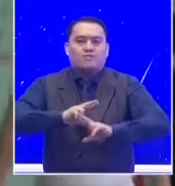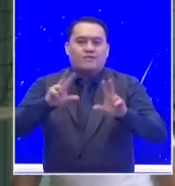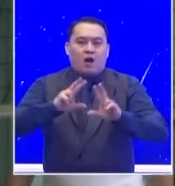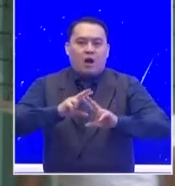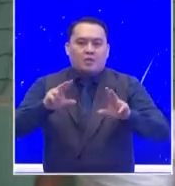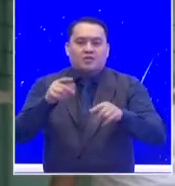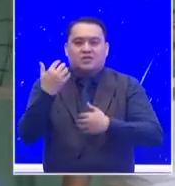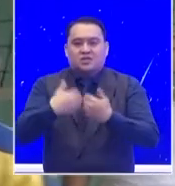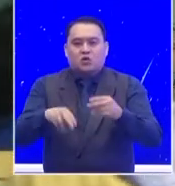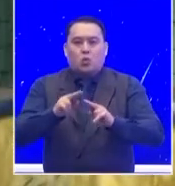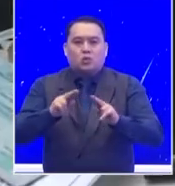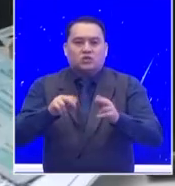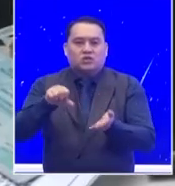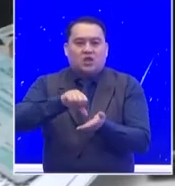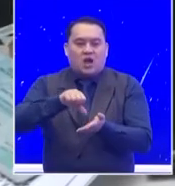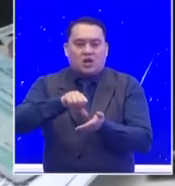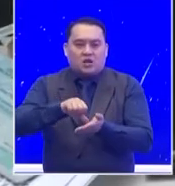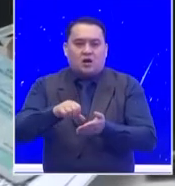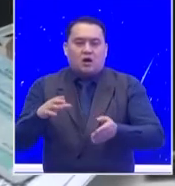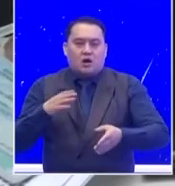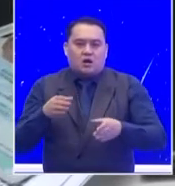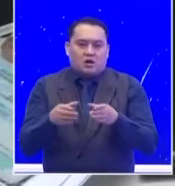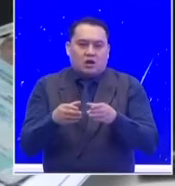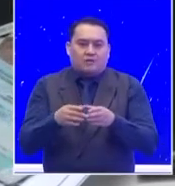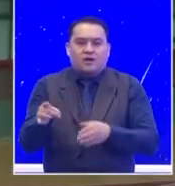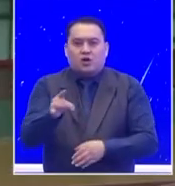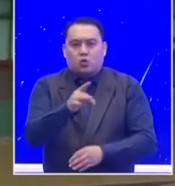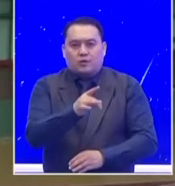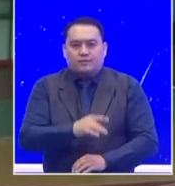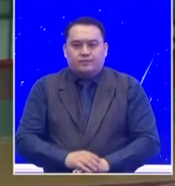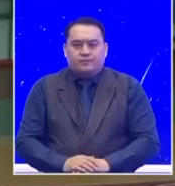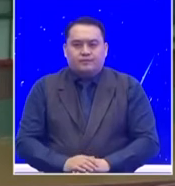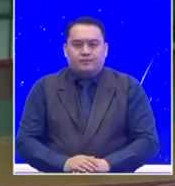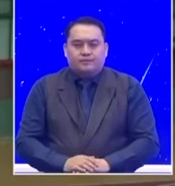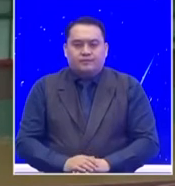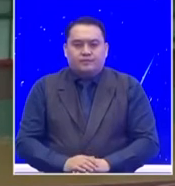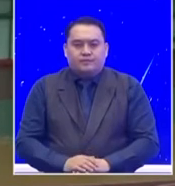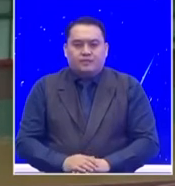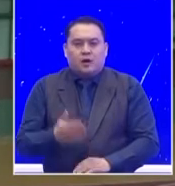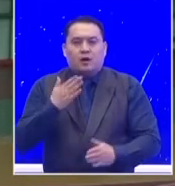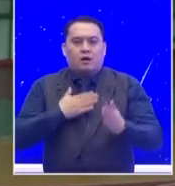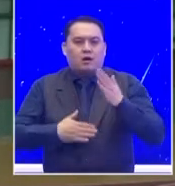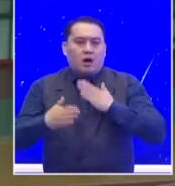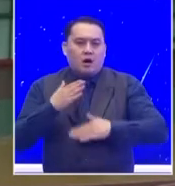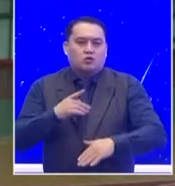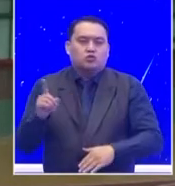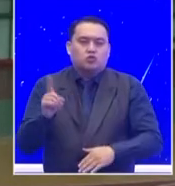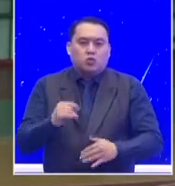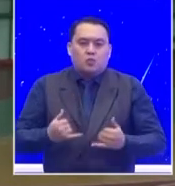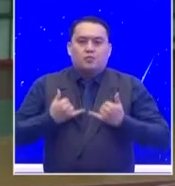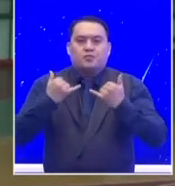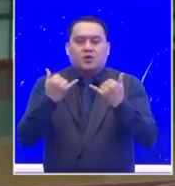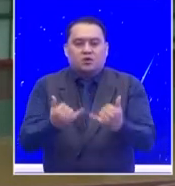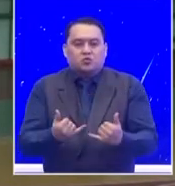среди учителей. В нем приняли участие также коллеги из ближайших районов. Очень рады, что еще и приурочили